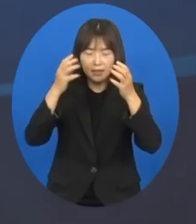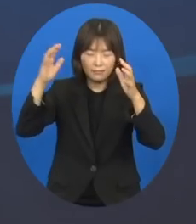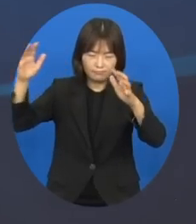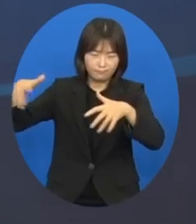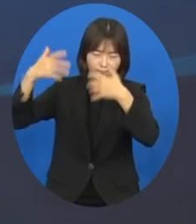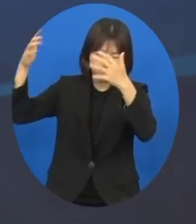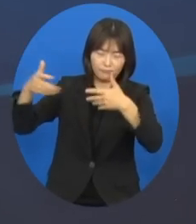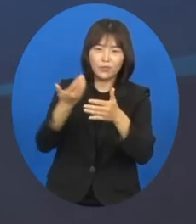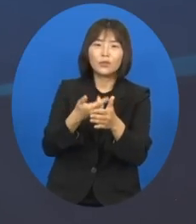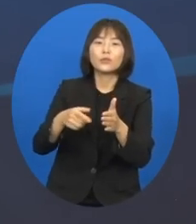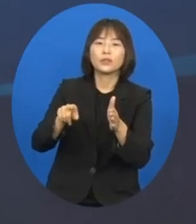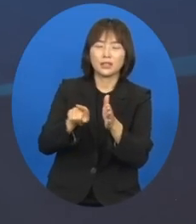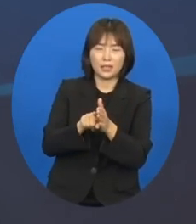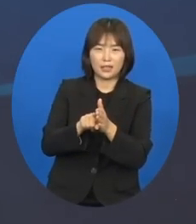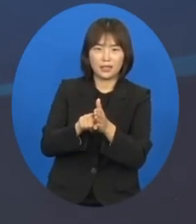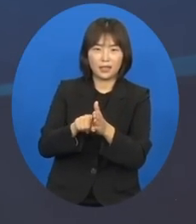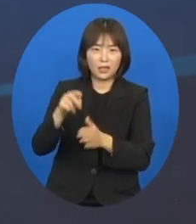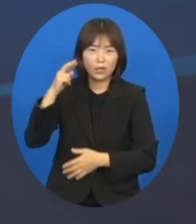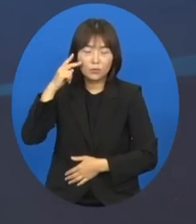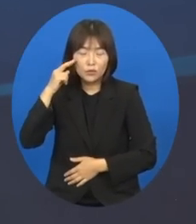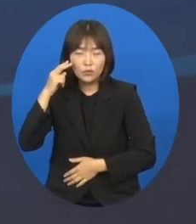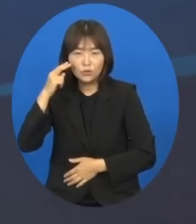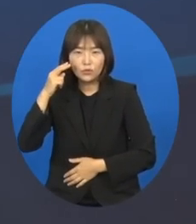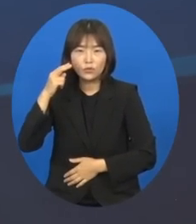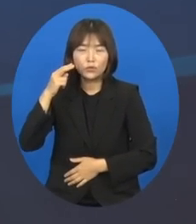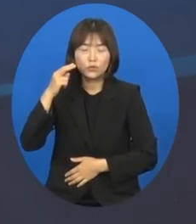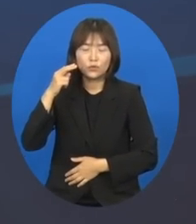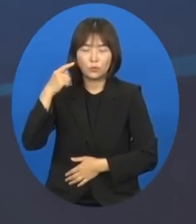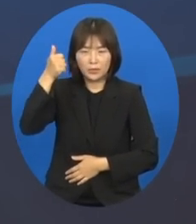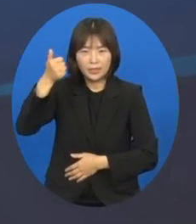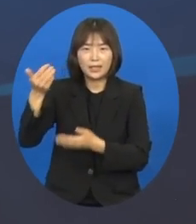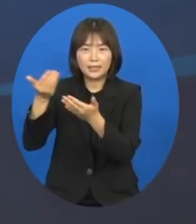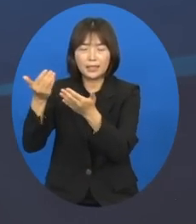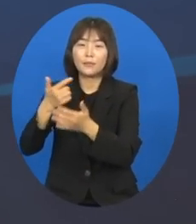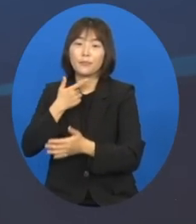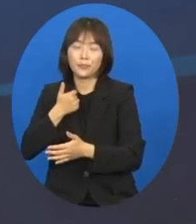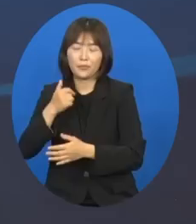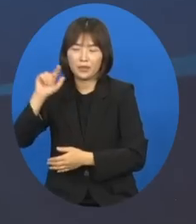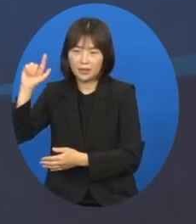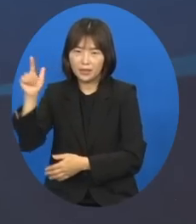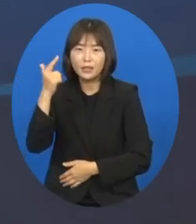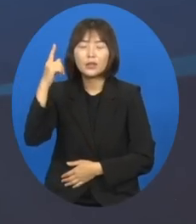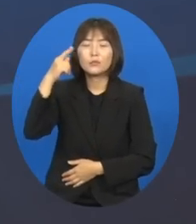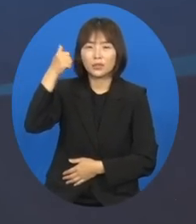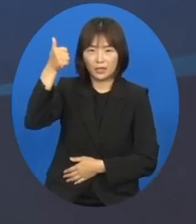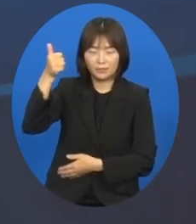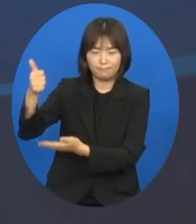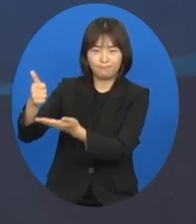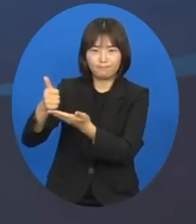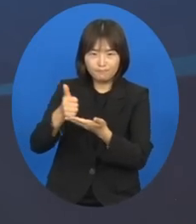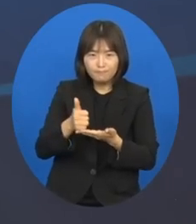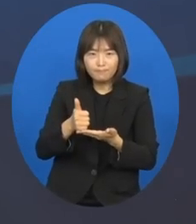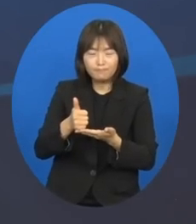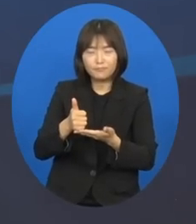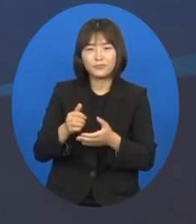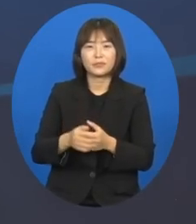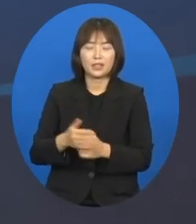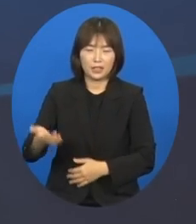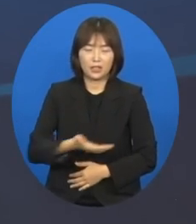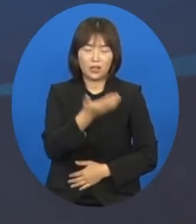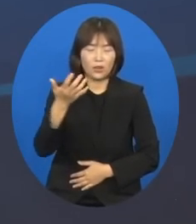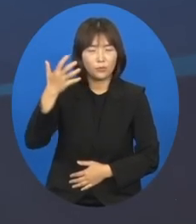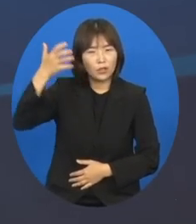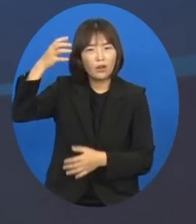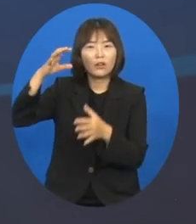미국에서 목회하시는 김다휘 목사님 또 목사님으로 모시게 되어서 여러분의 영적인